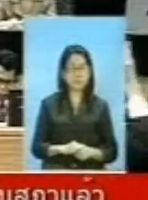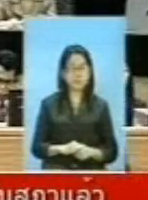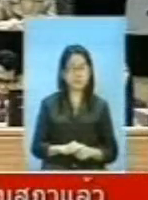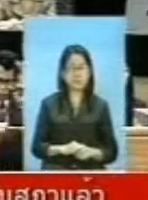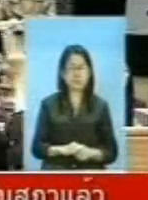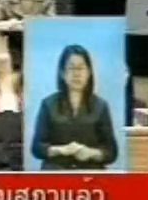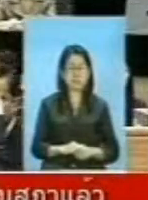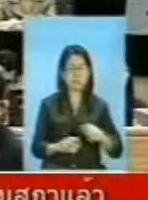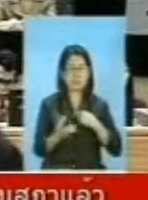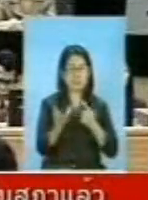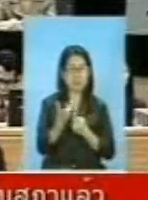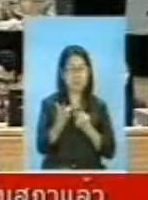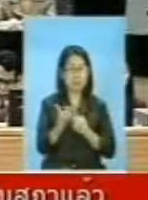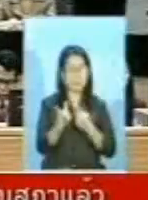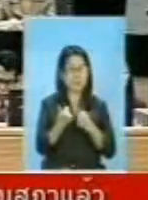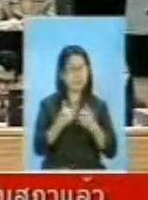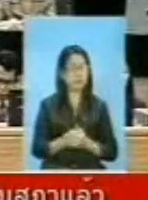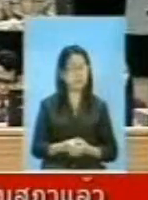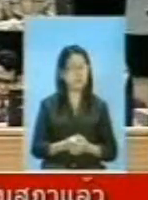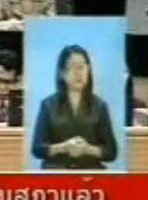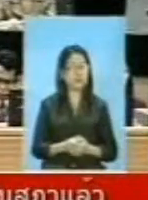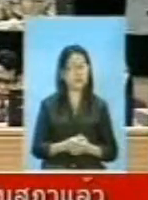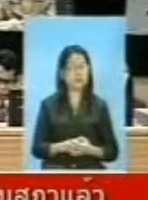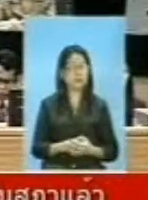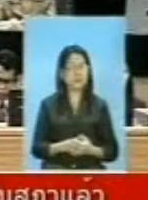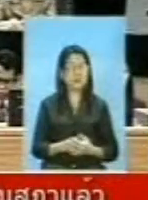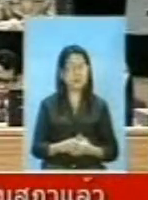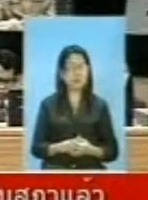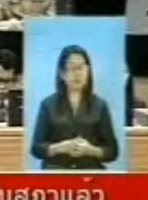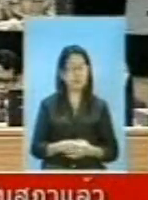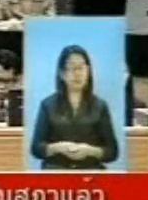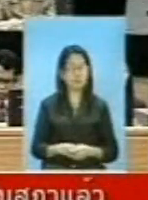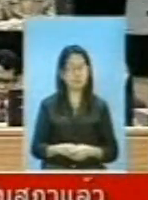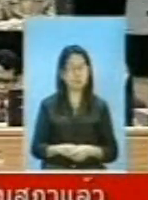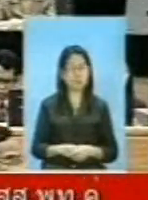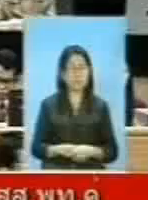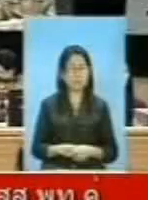ติพิจารณา ใช้สิทธิ์แสดงตนในเร ื่องของพรบ.ปรองดองขึ้นมา